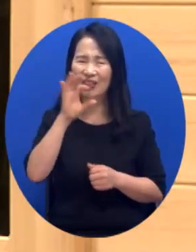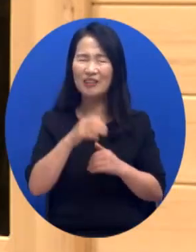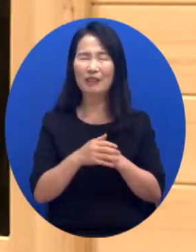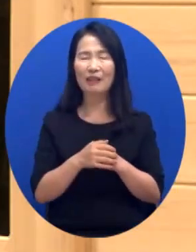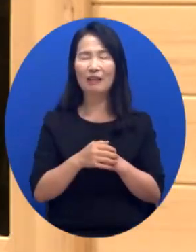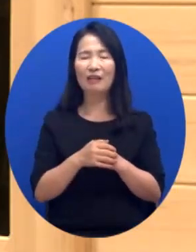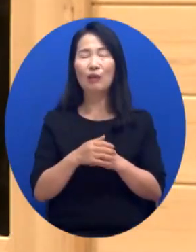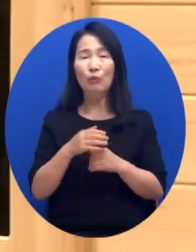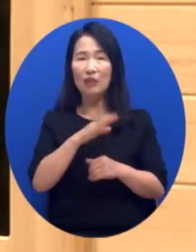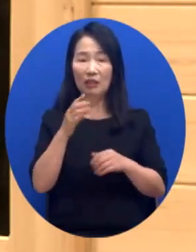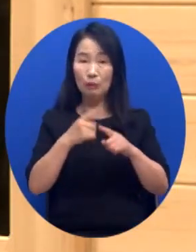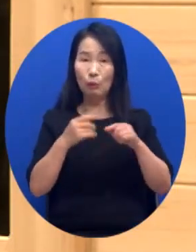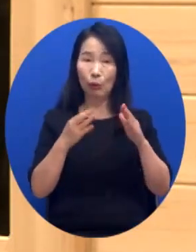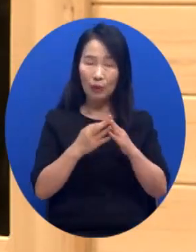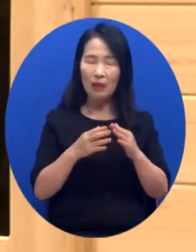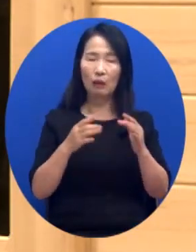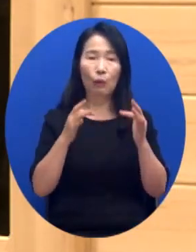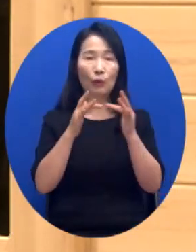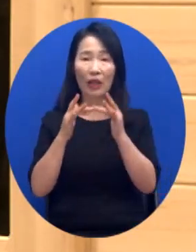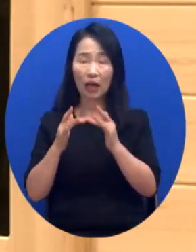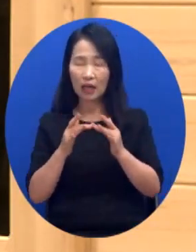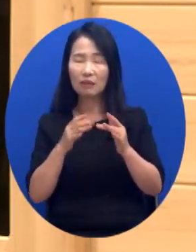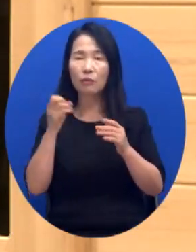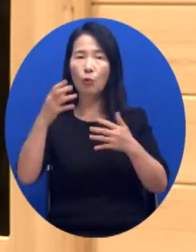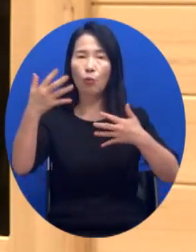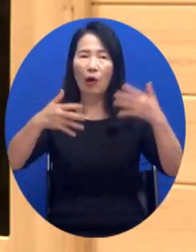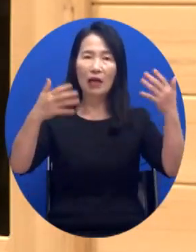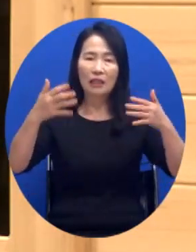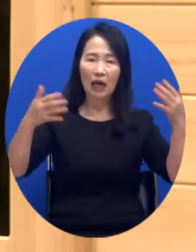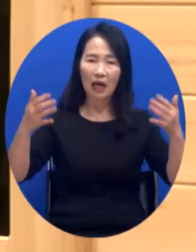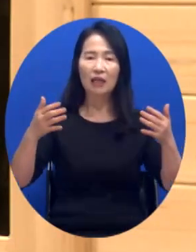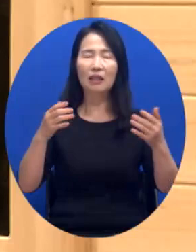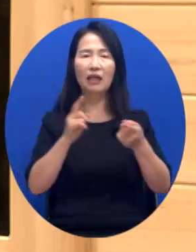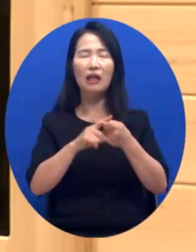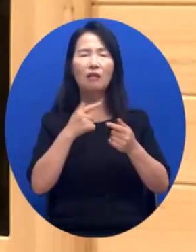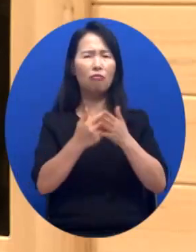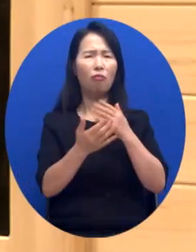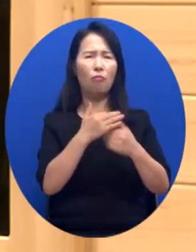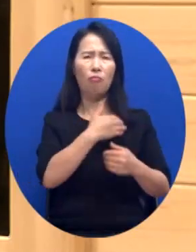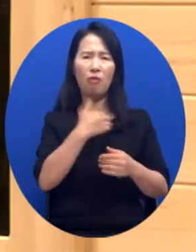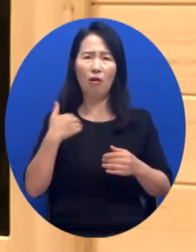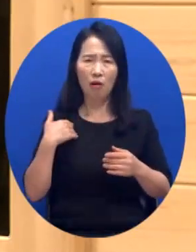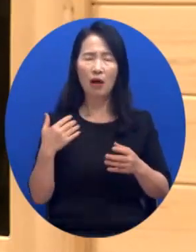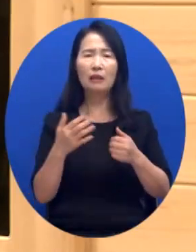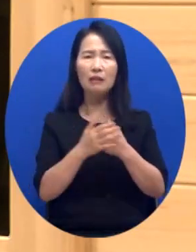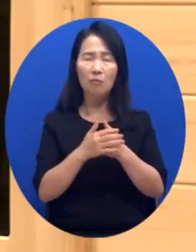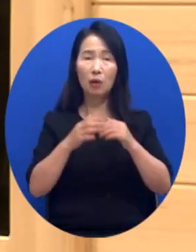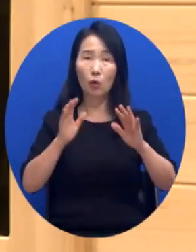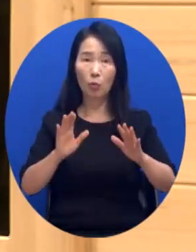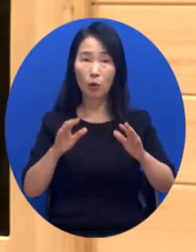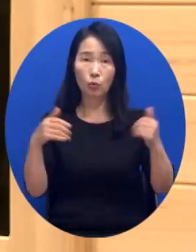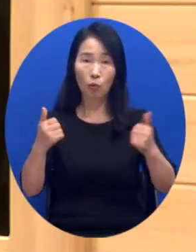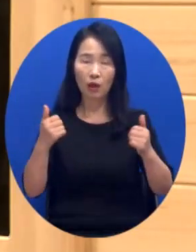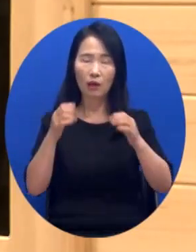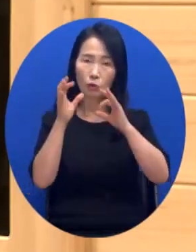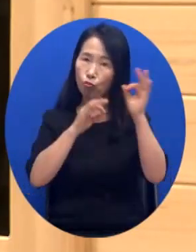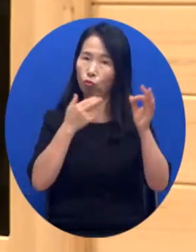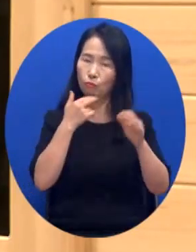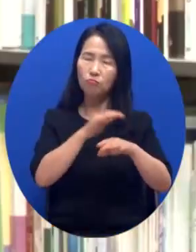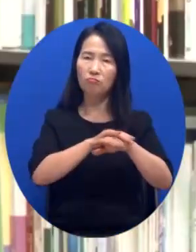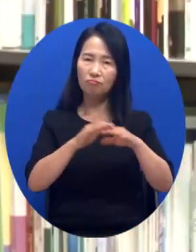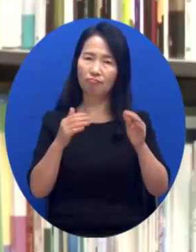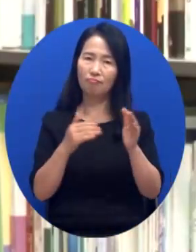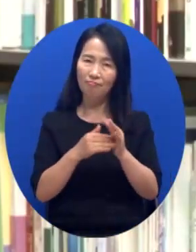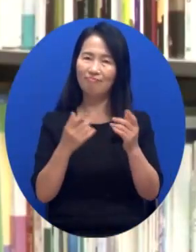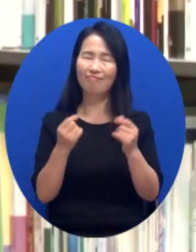워낙 온라인에 대한 또 화상에 대한 경험이 있다 보니까 이번에 거의 뭐 실수 없이 잘한 것 같습니다.